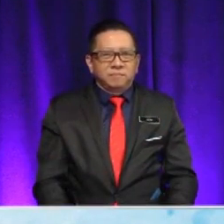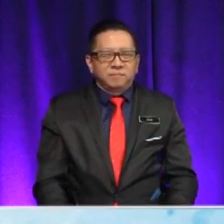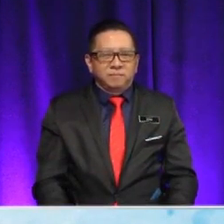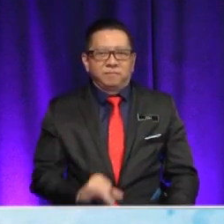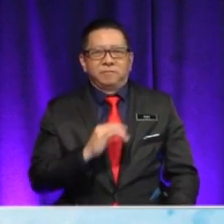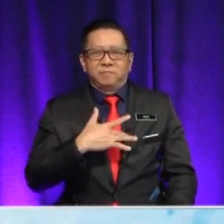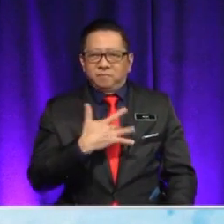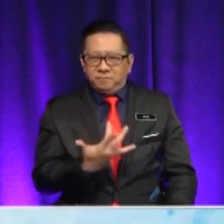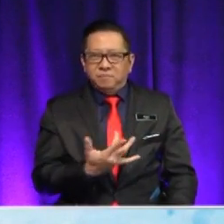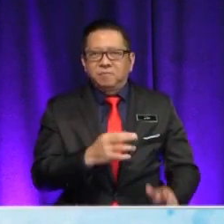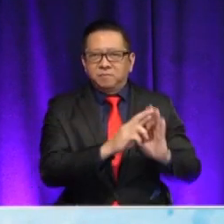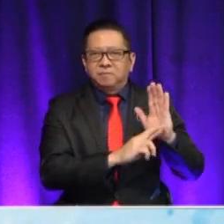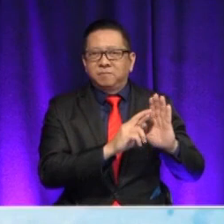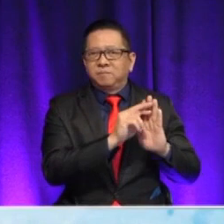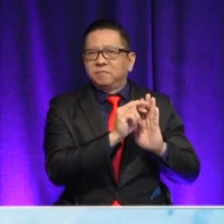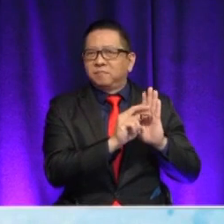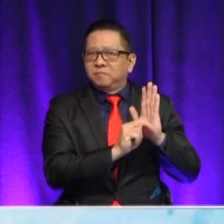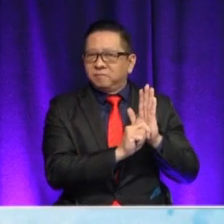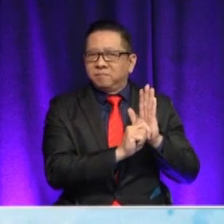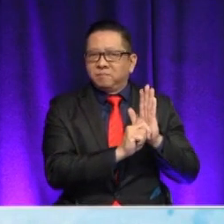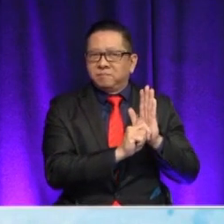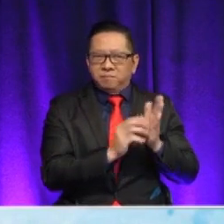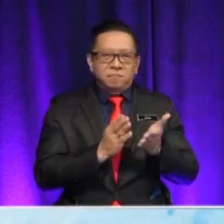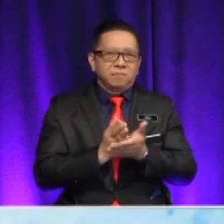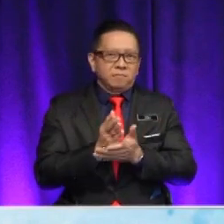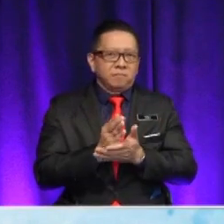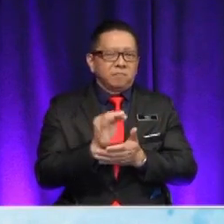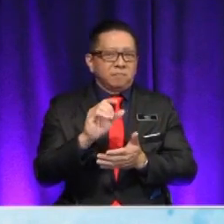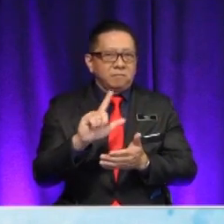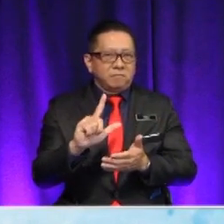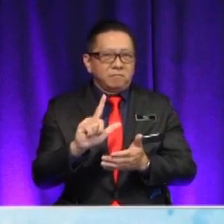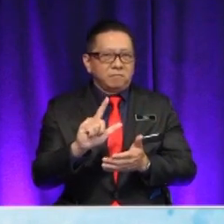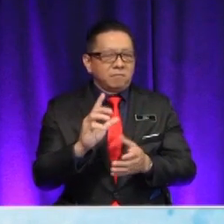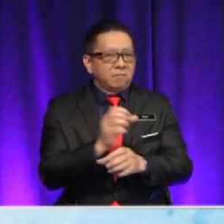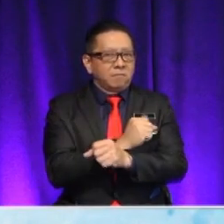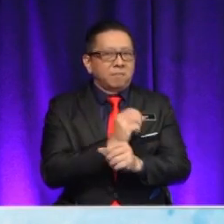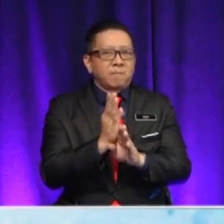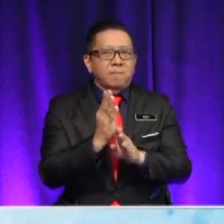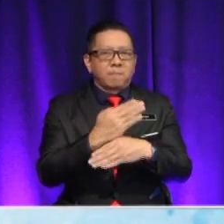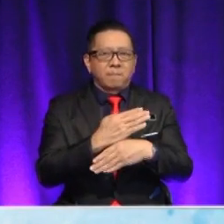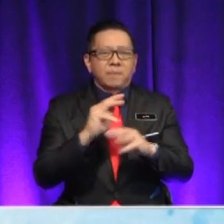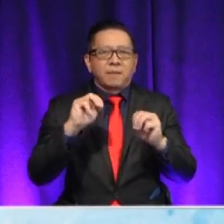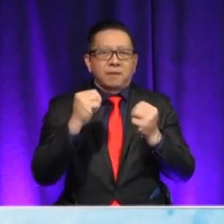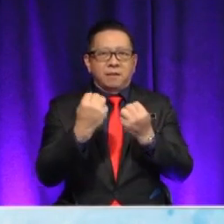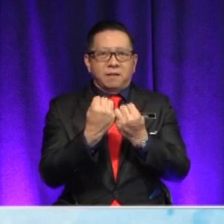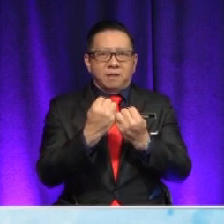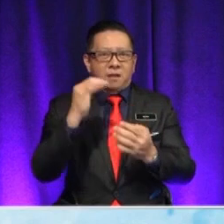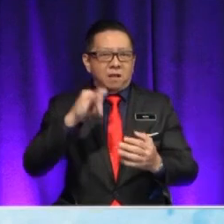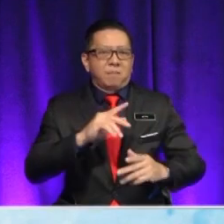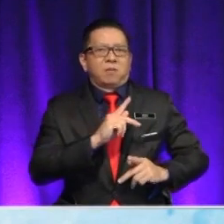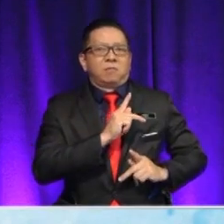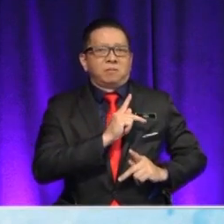Saya rasa peranan rukun negara yang seterusnya ialah dapat membentuk masyarakat Malaysia yang